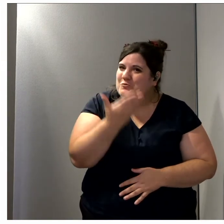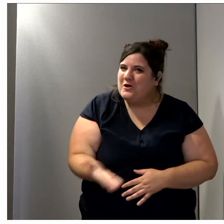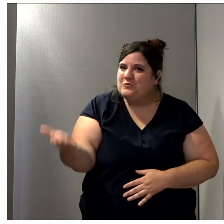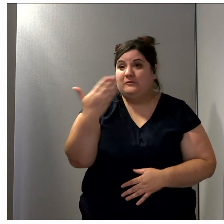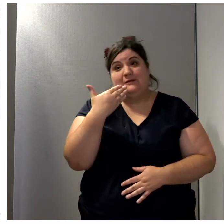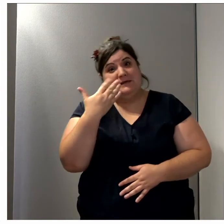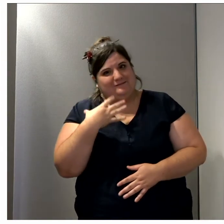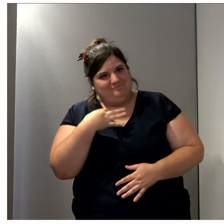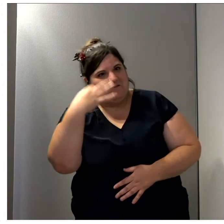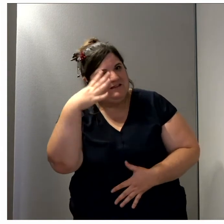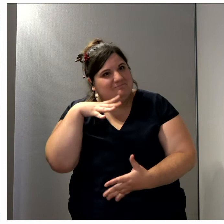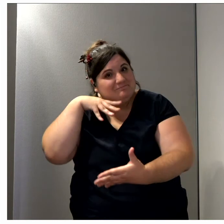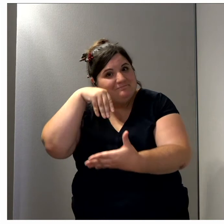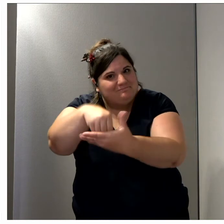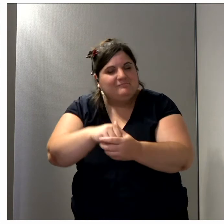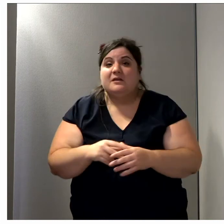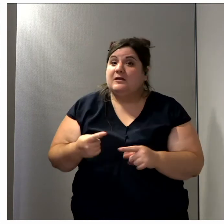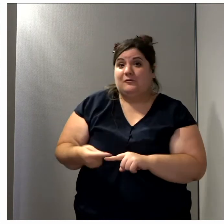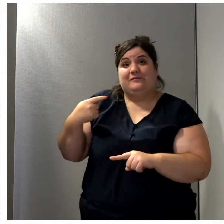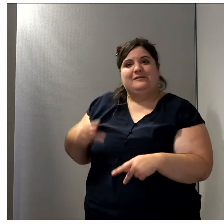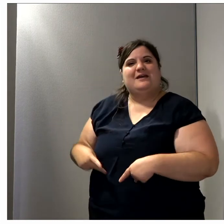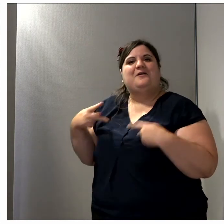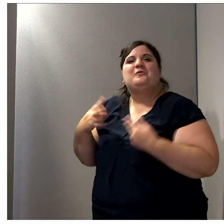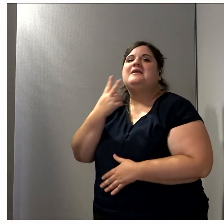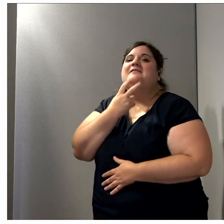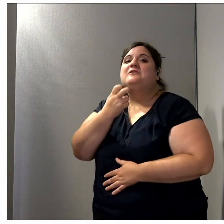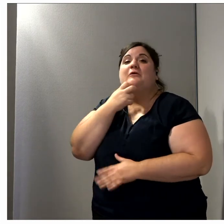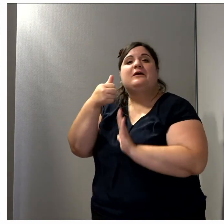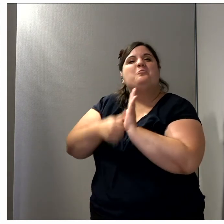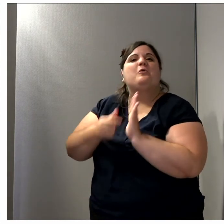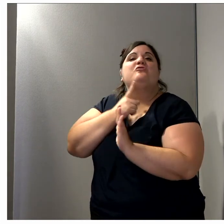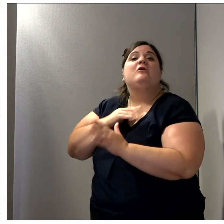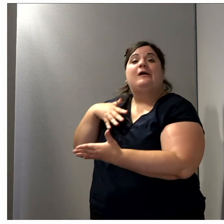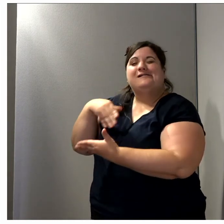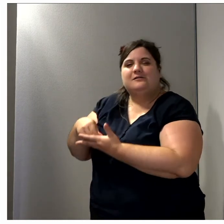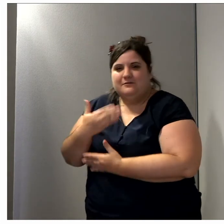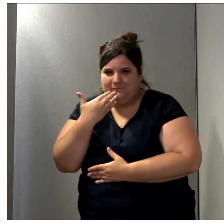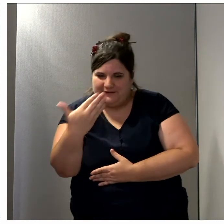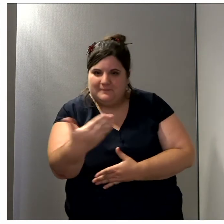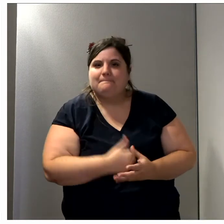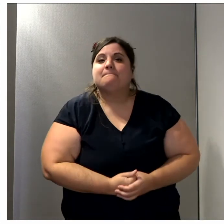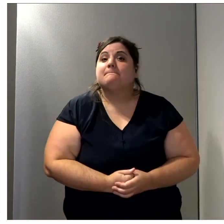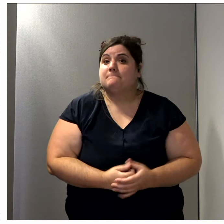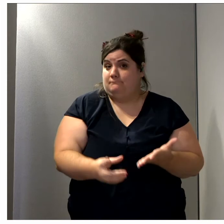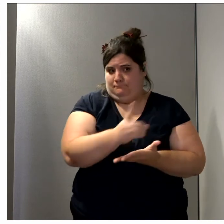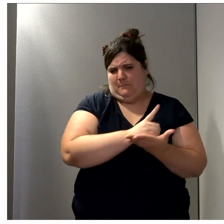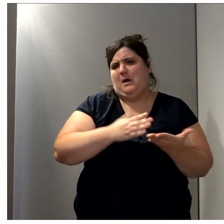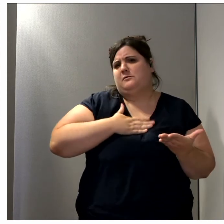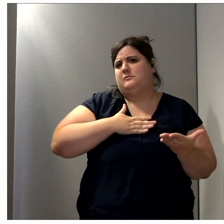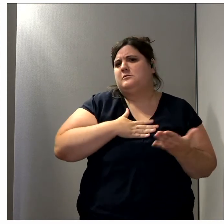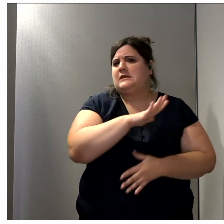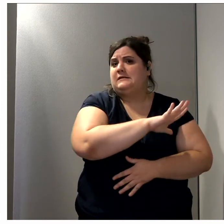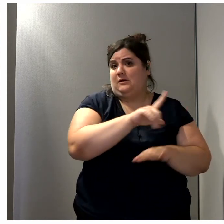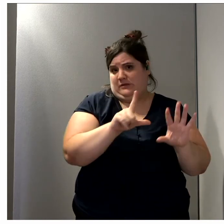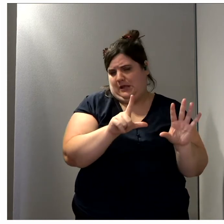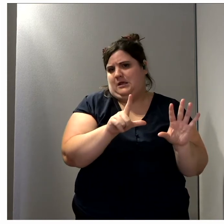pour cette invitation et pour l'invitation aux ateliers citoyens. La Moselle a été particulièrement